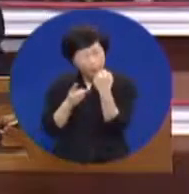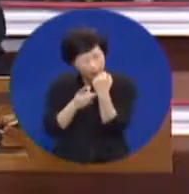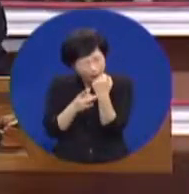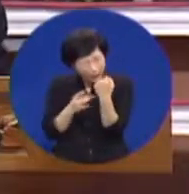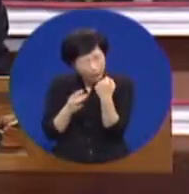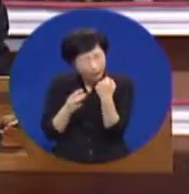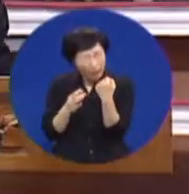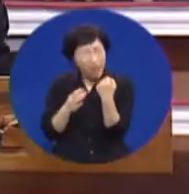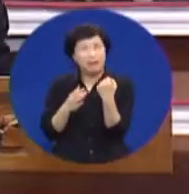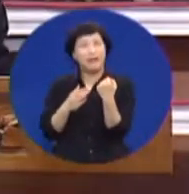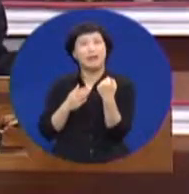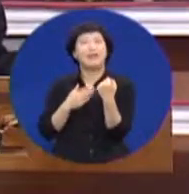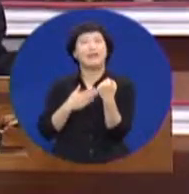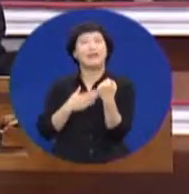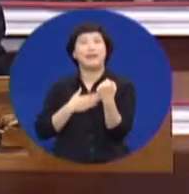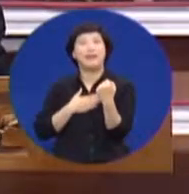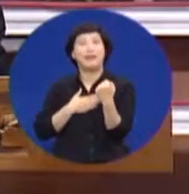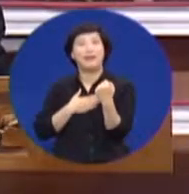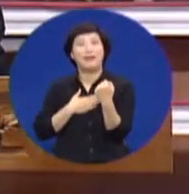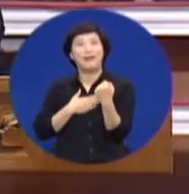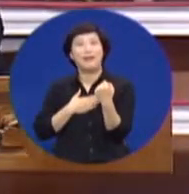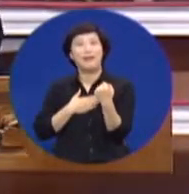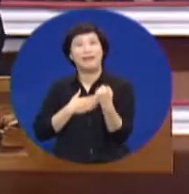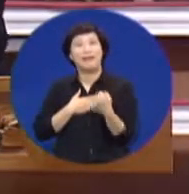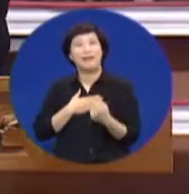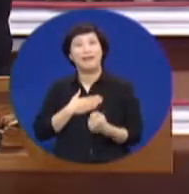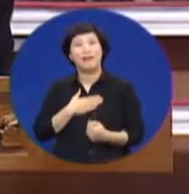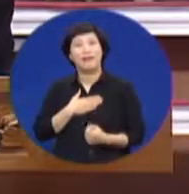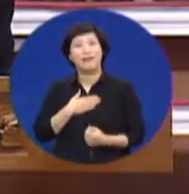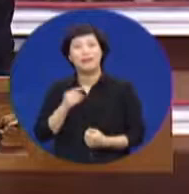만큼 이야